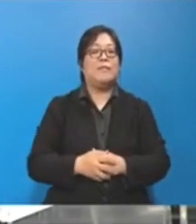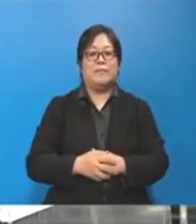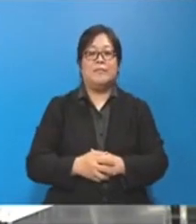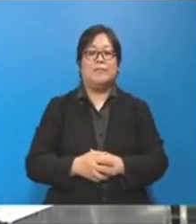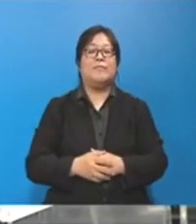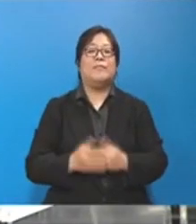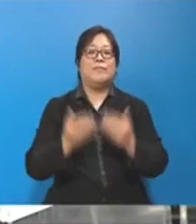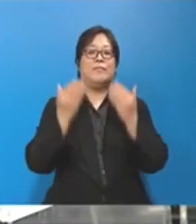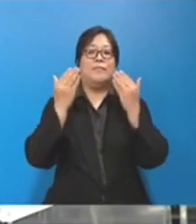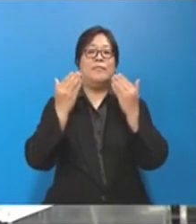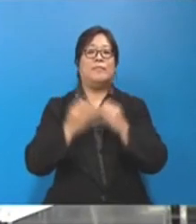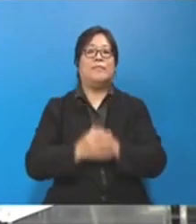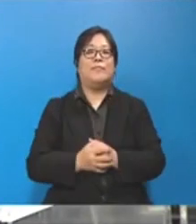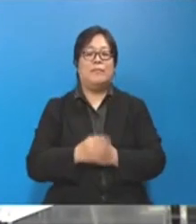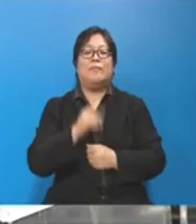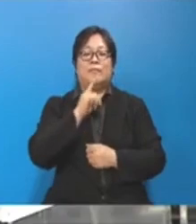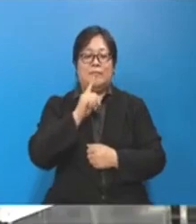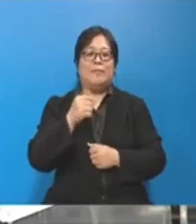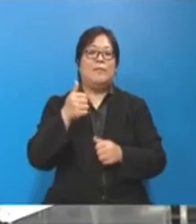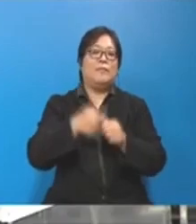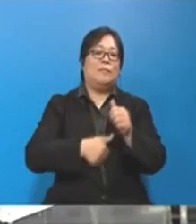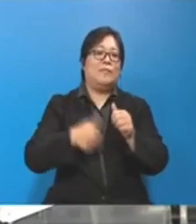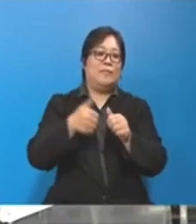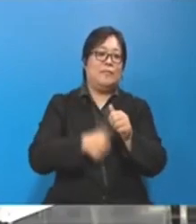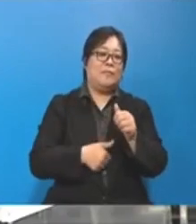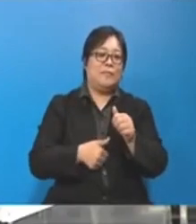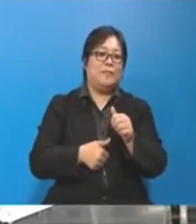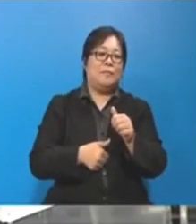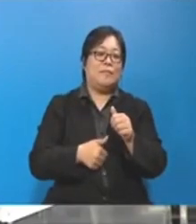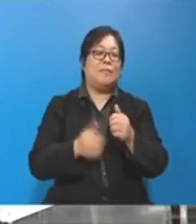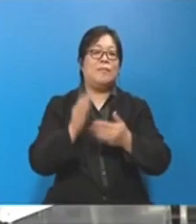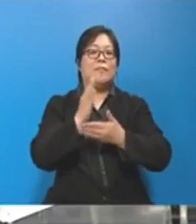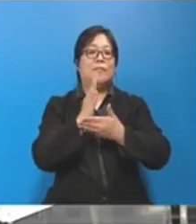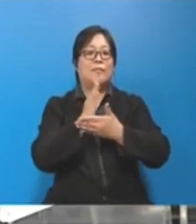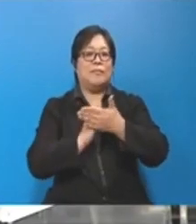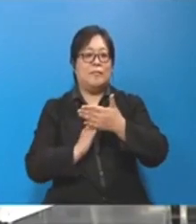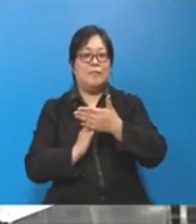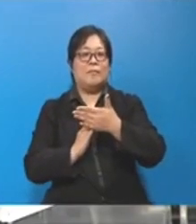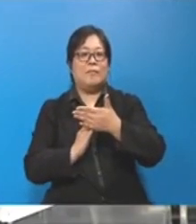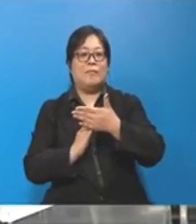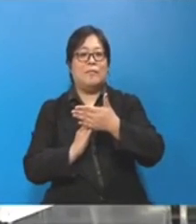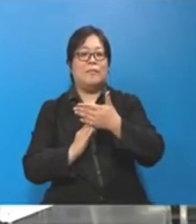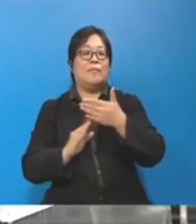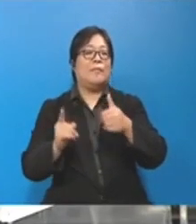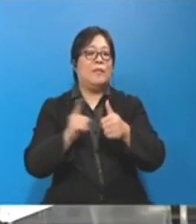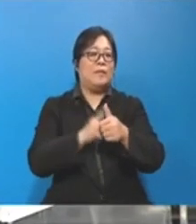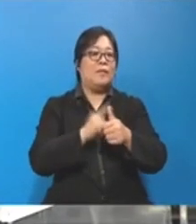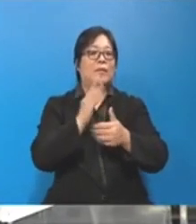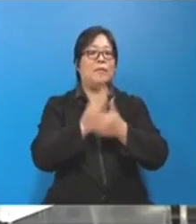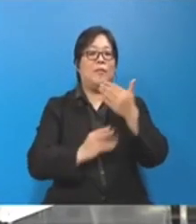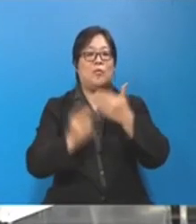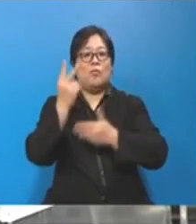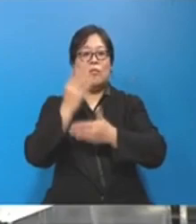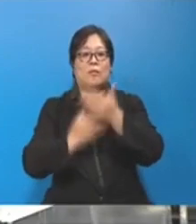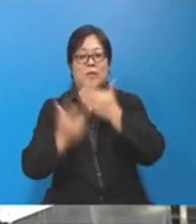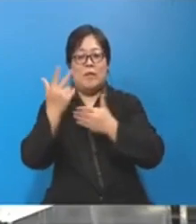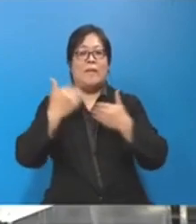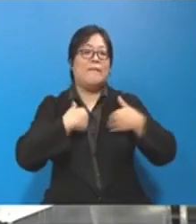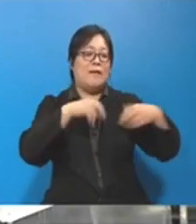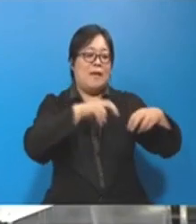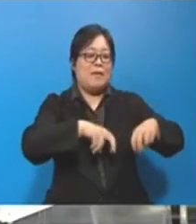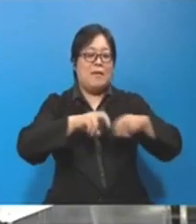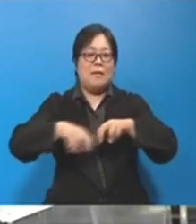Ambillah memang setiap pukul tiap suku pertama kedua ketiga di ada kerjaan